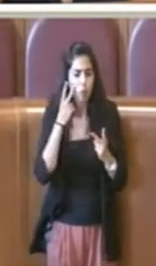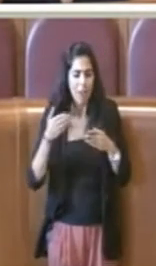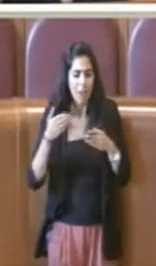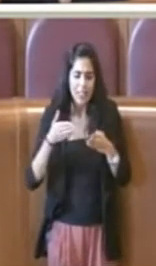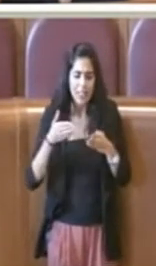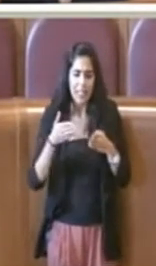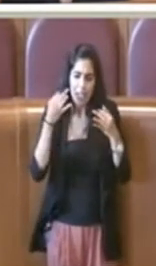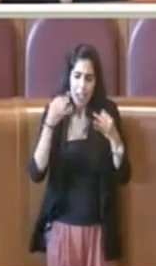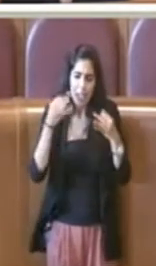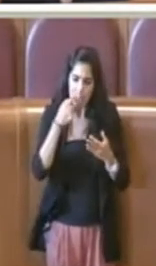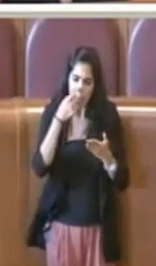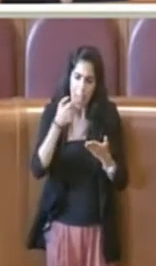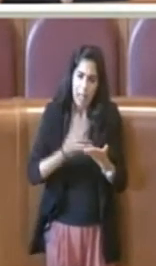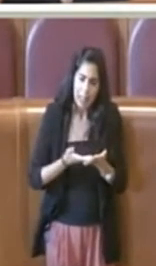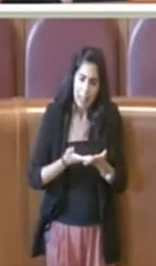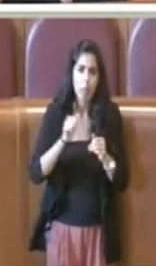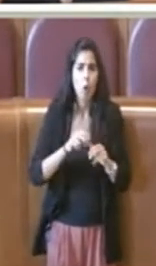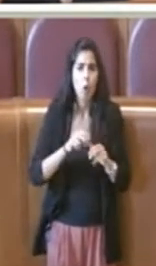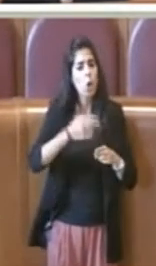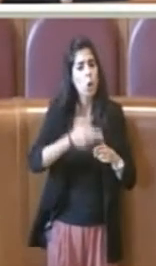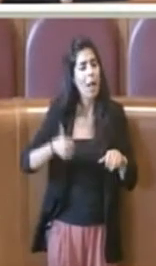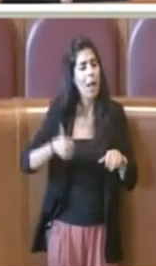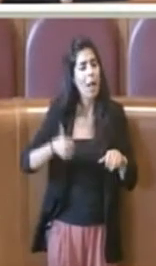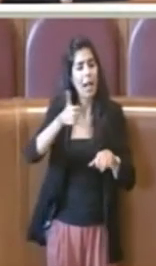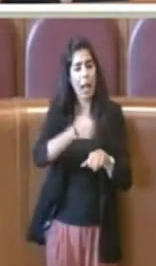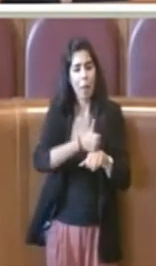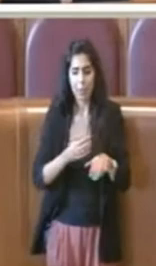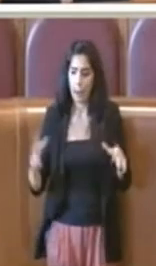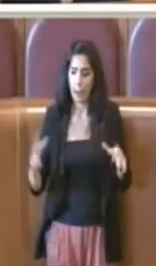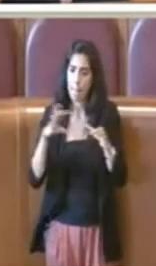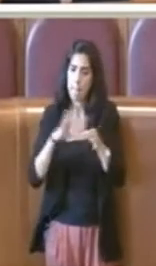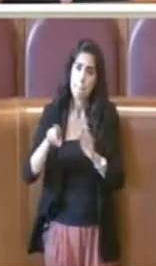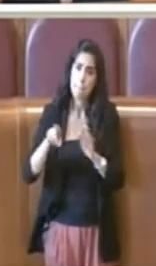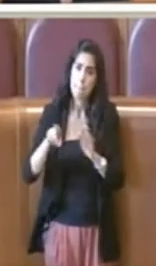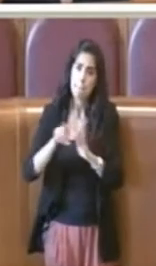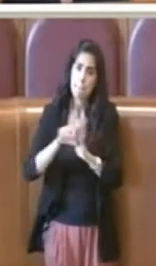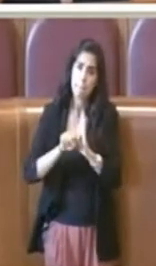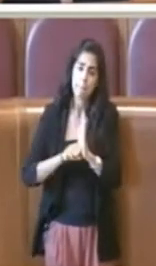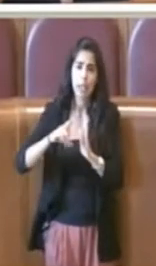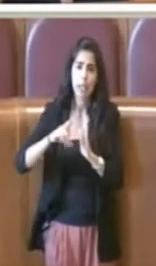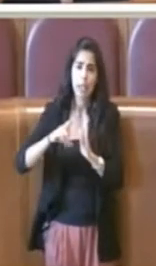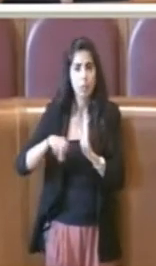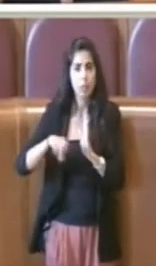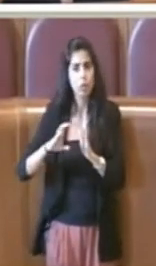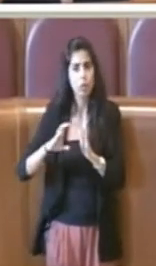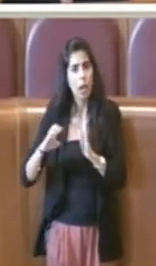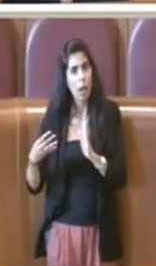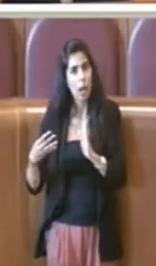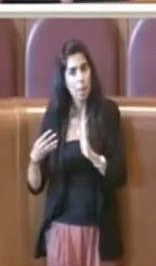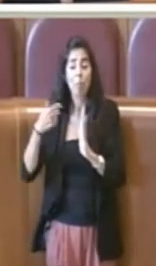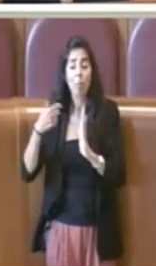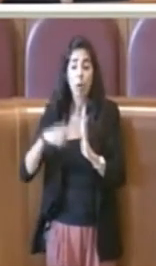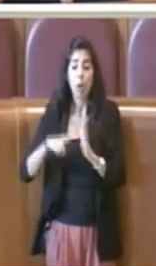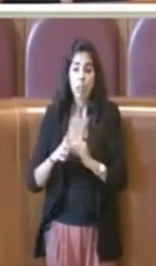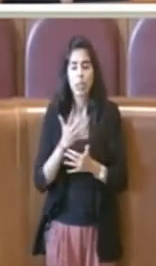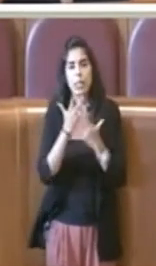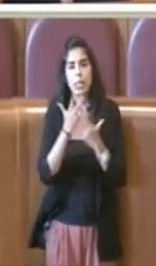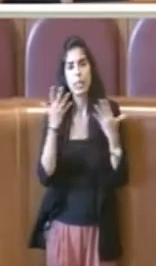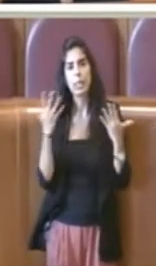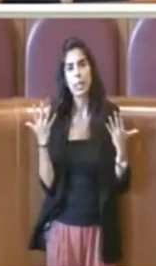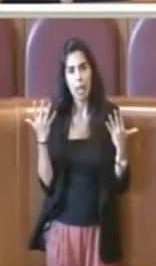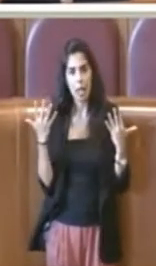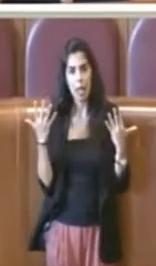per allineare Roma Capitale a questo DPCM, perché evidentemente le informazioni, queste